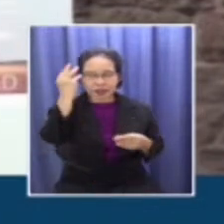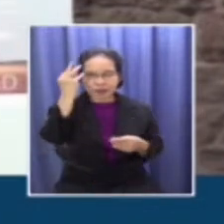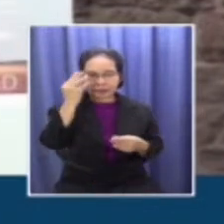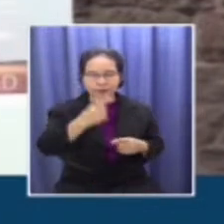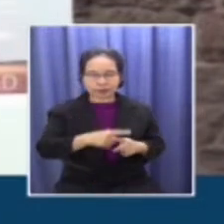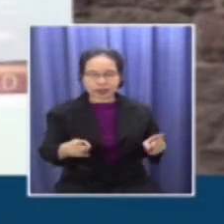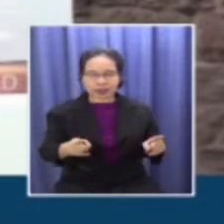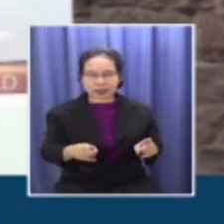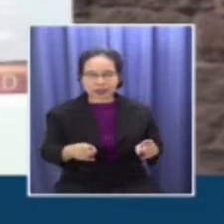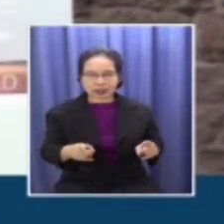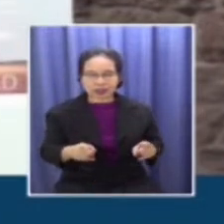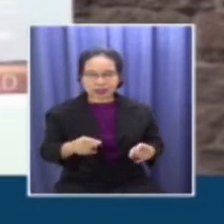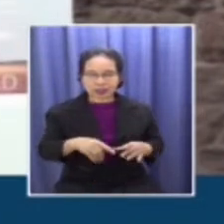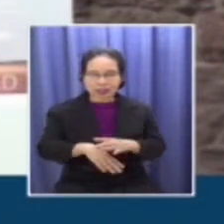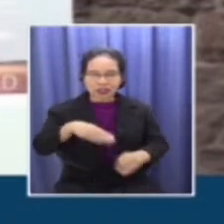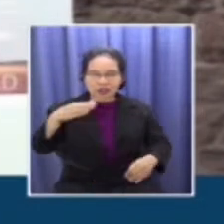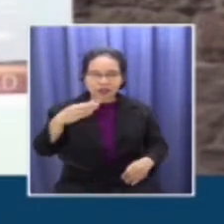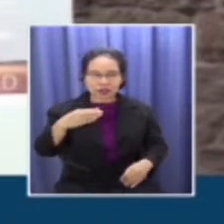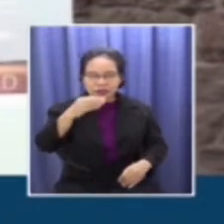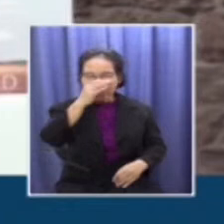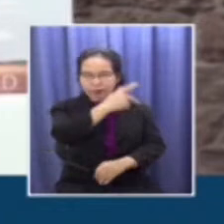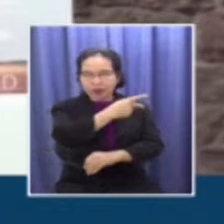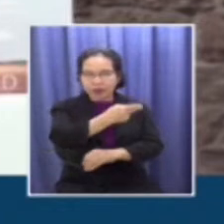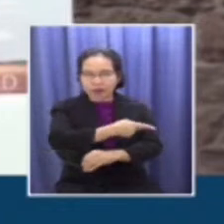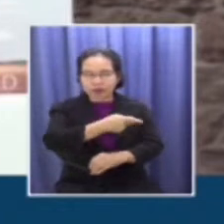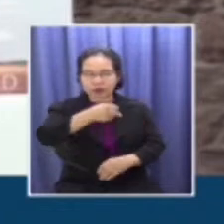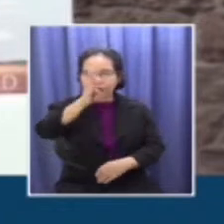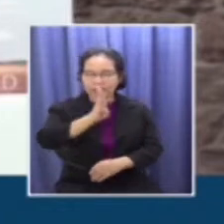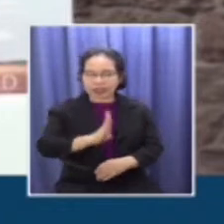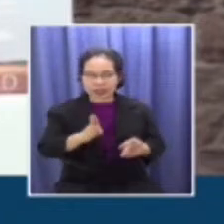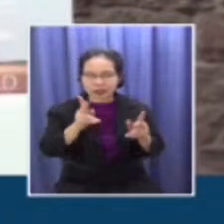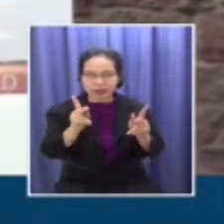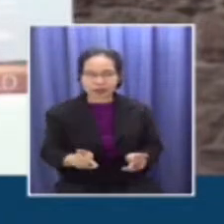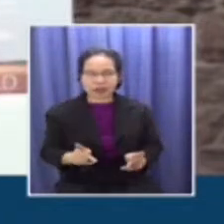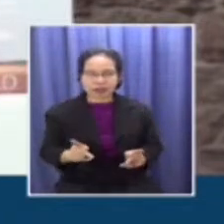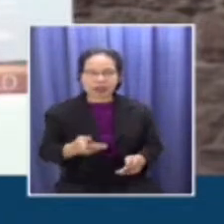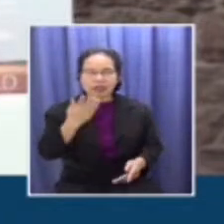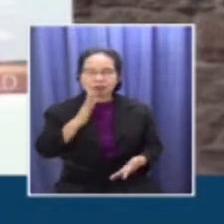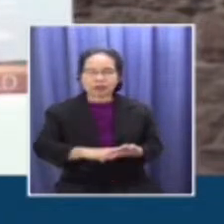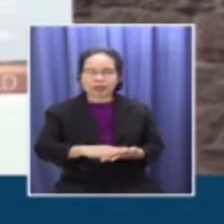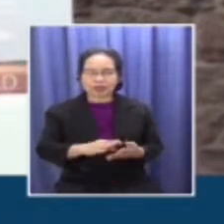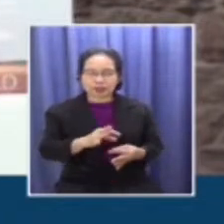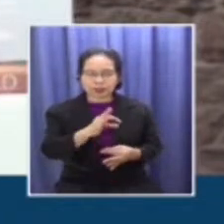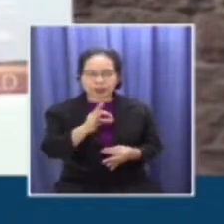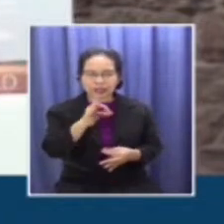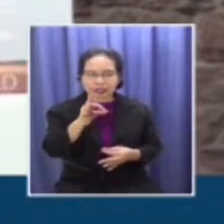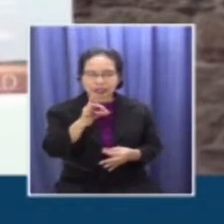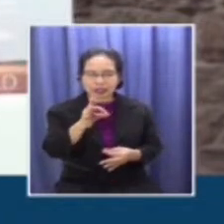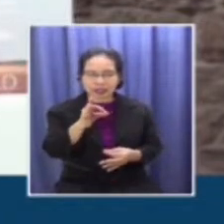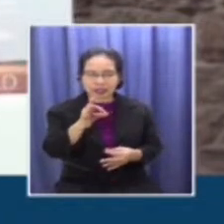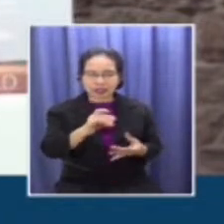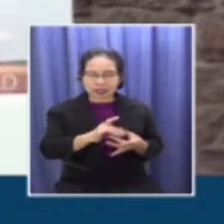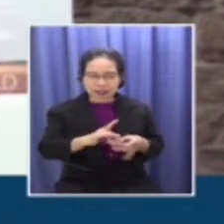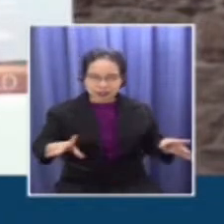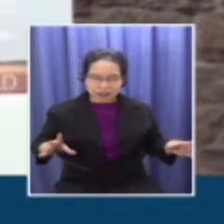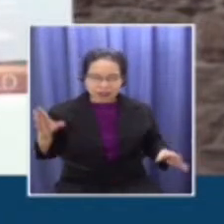saa wɔ nipa no sɛ ɔma ahomane ne kwan na wɔbɛtena ne mu a wɔbɛtena ne